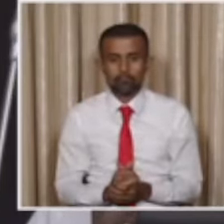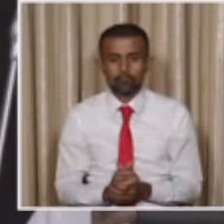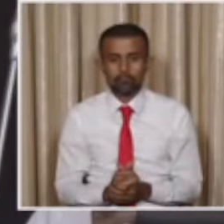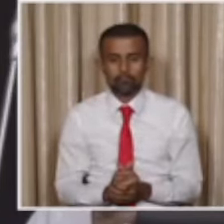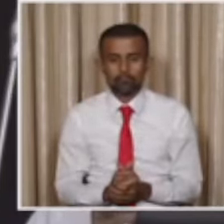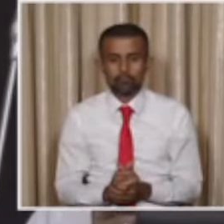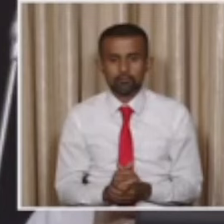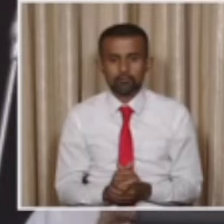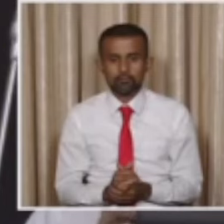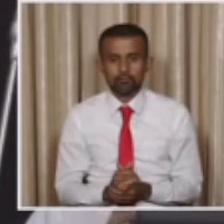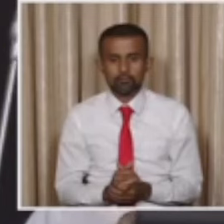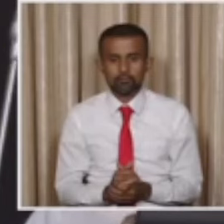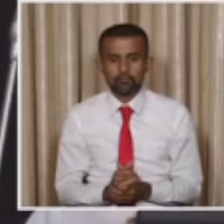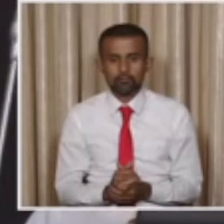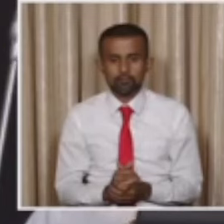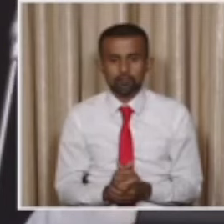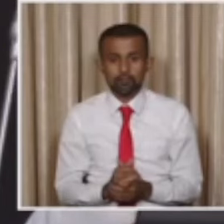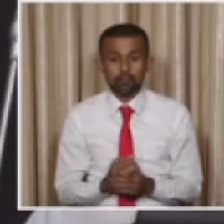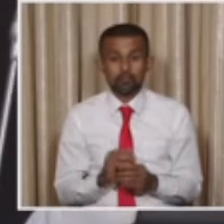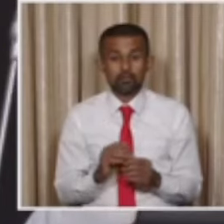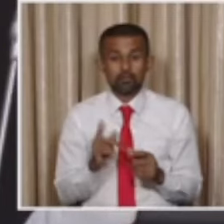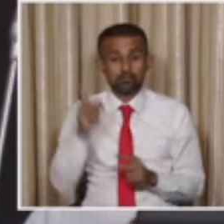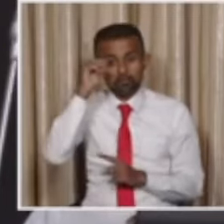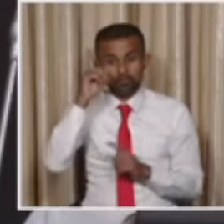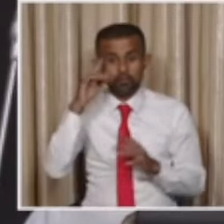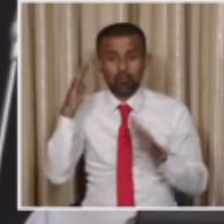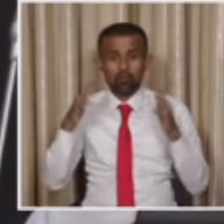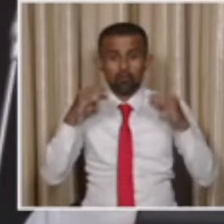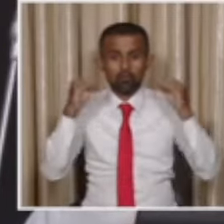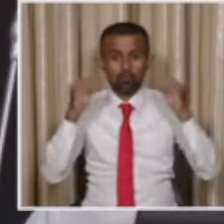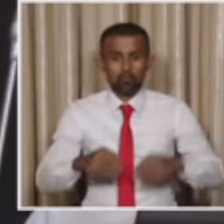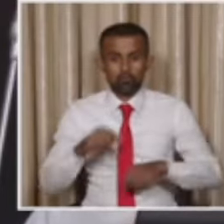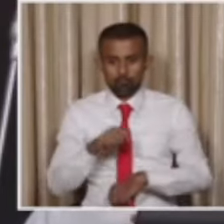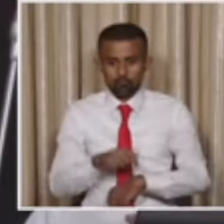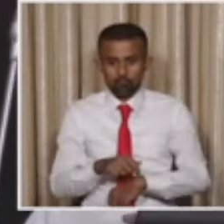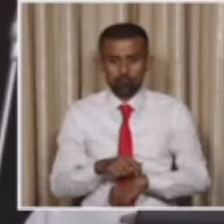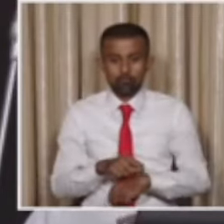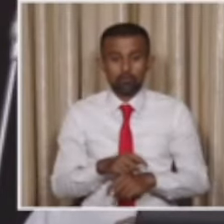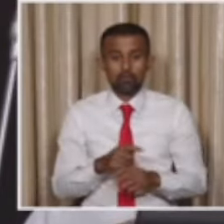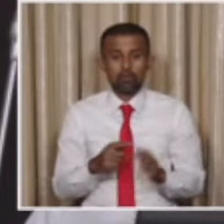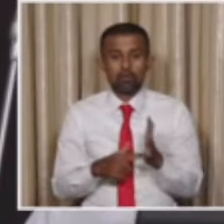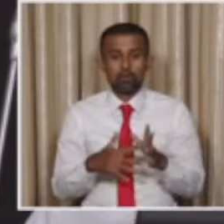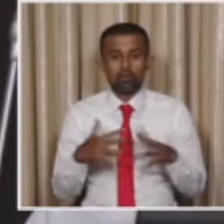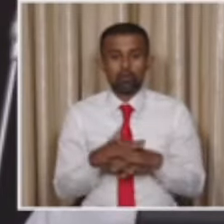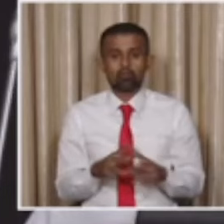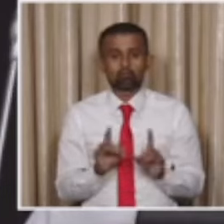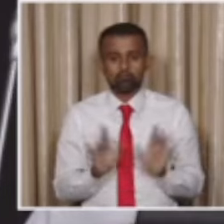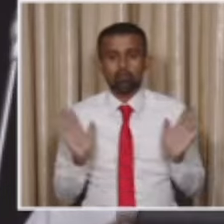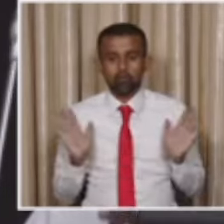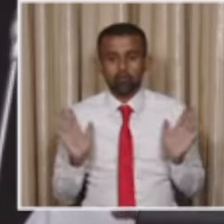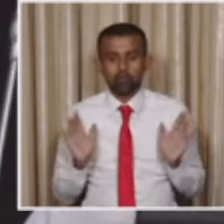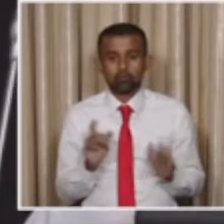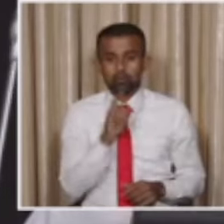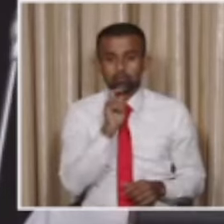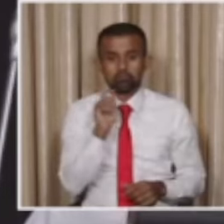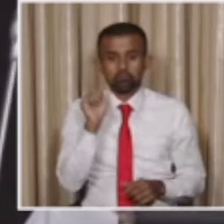done. දිව්‍ය ලෝකේ පොළොවට කඩාවැටෙද්දී උනත් යුක්තිය ඉෂ්ට කරන්න ඕන. ඒක තමයි විනිසුරුවරුන්ට පැවරලා